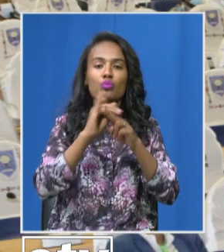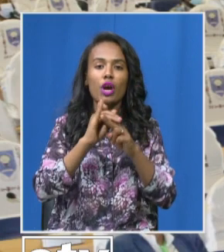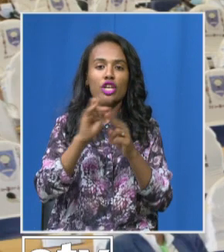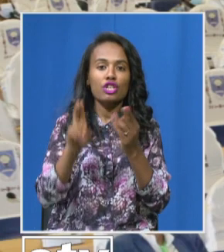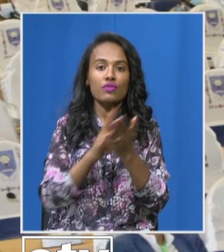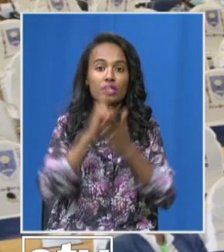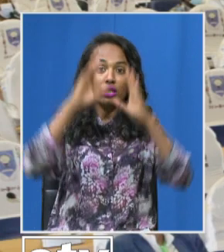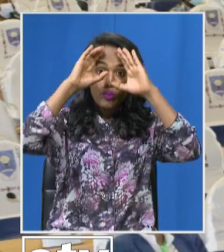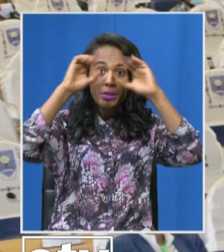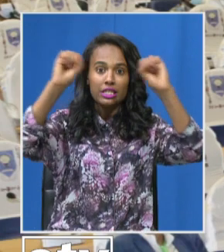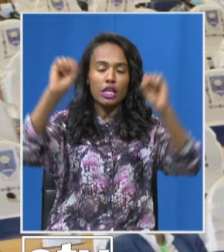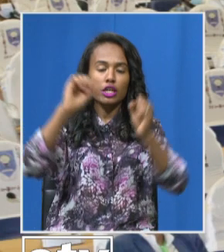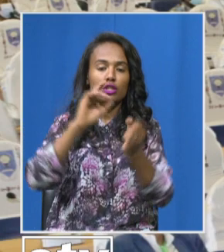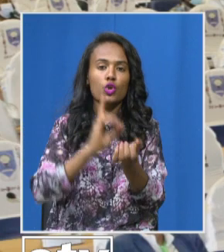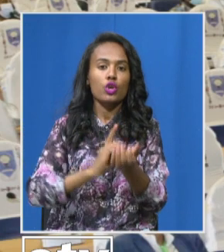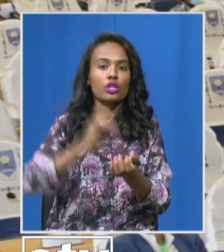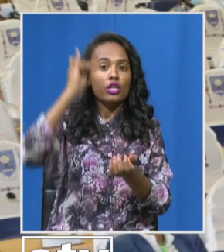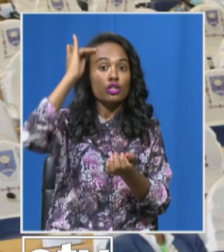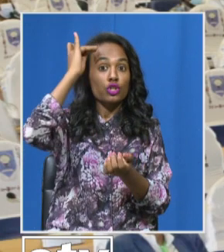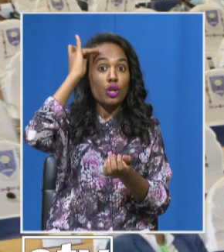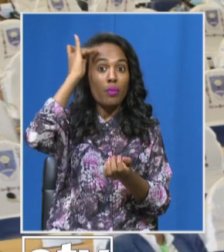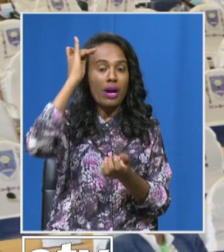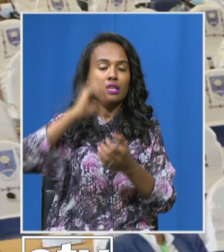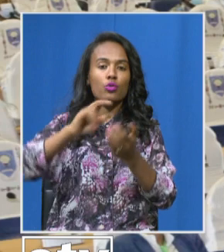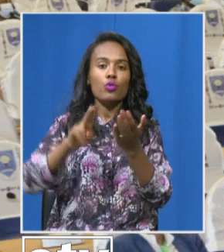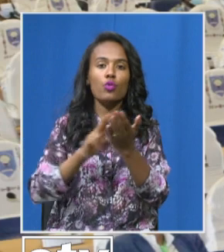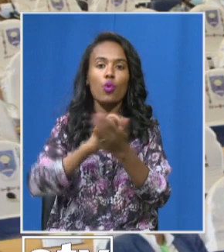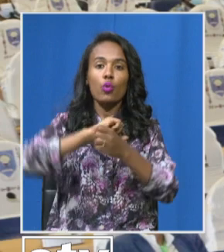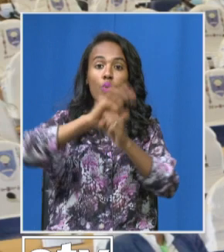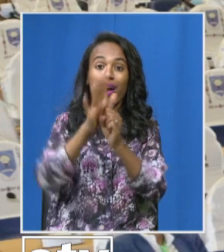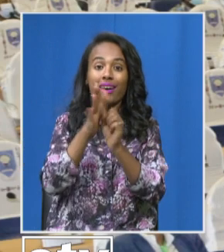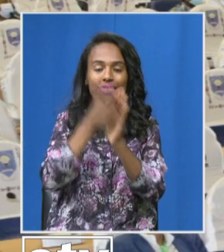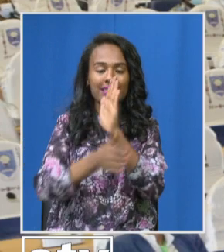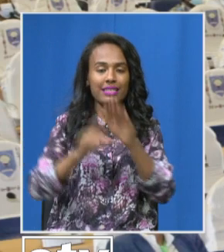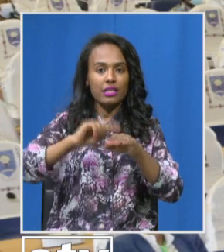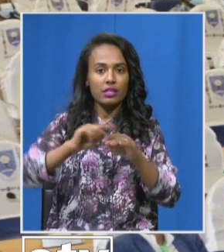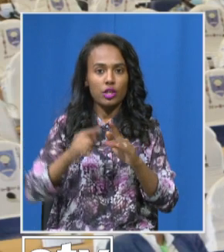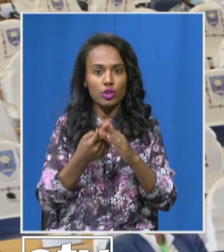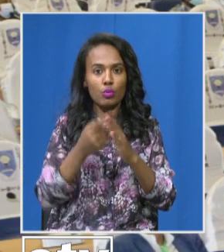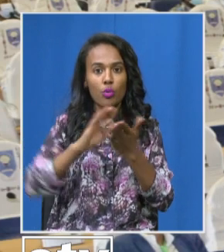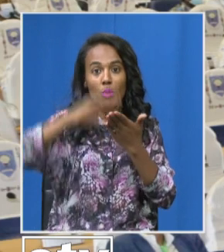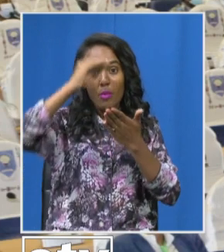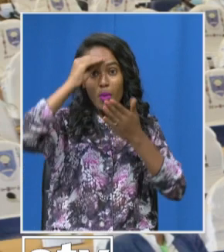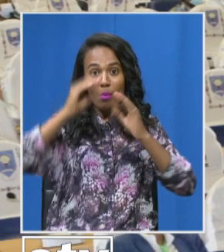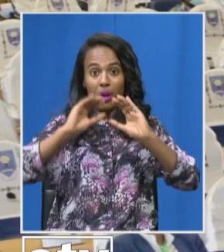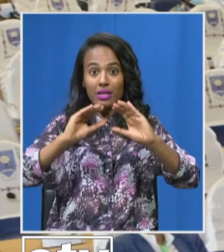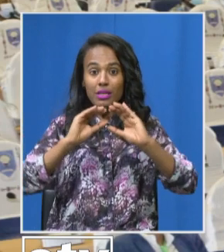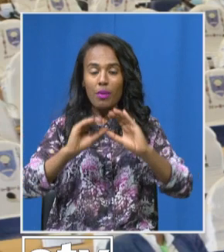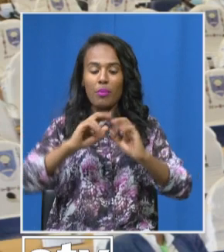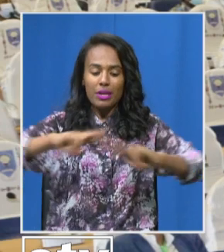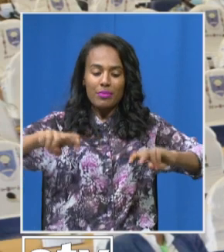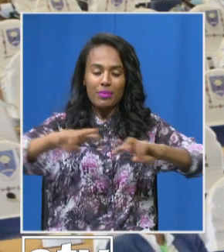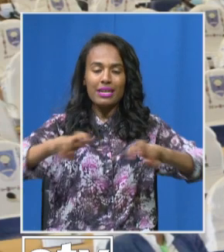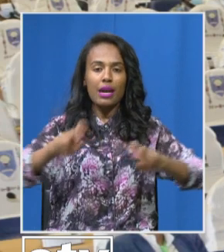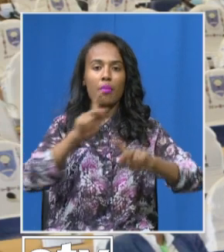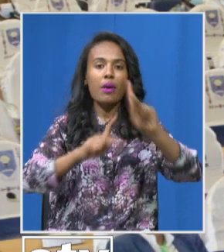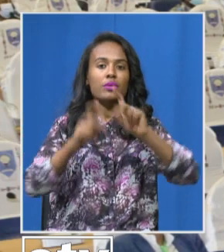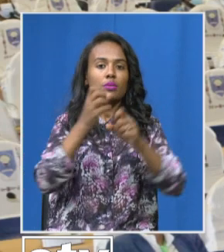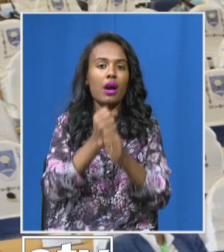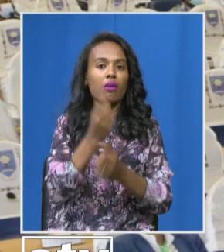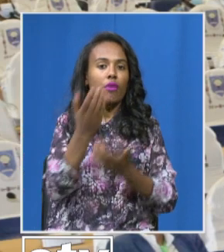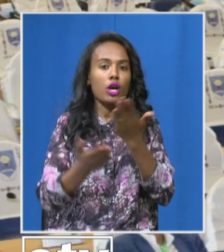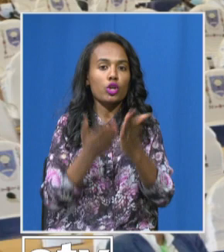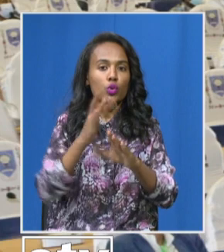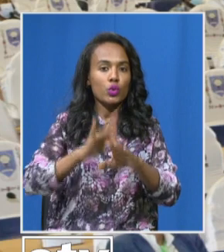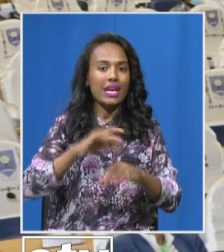ዩኒቨርሲቲ ፕሬዚዳንት ዶክተር ጀማል አባፊጣ ዩኒቨርሲቲው ኮቪድ-19 ከተከሰተ ጊዜ ጀምሮ በመማር ማስተማር ምርምርና ማህበረሰብ አቀፍ አገልግሎት